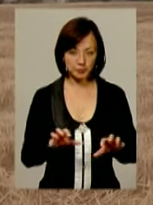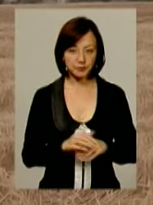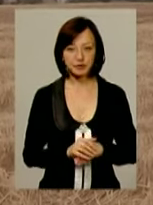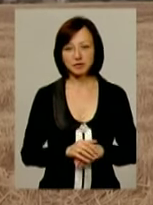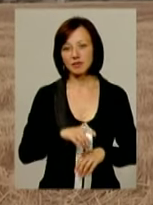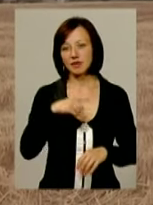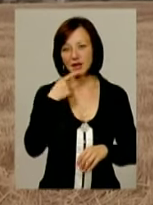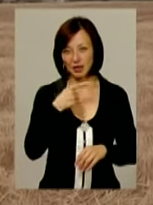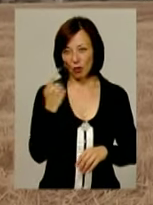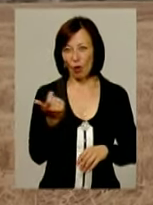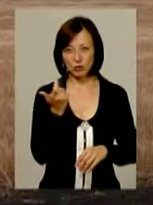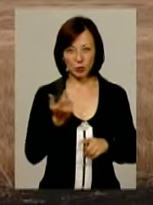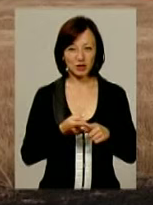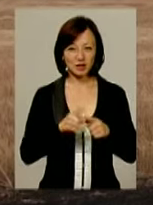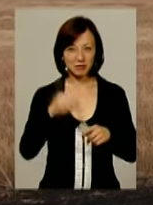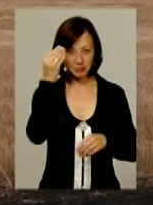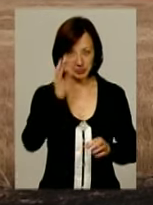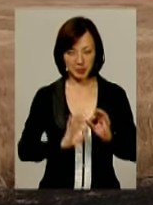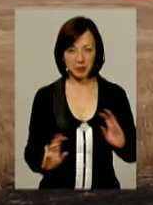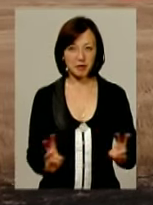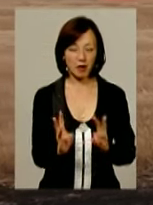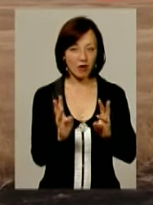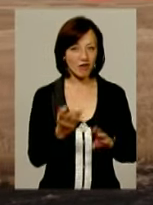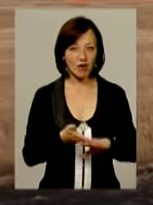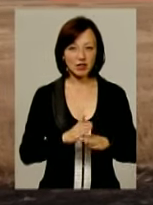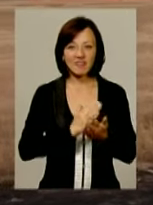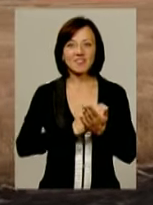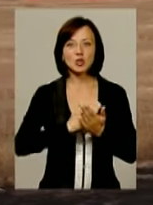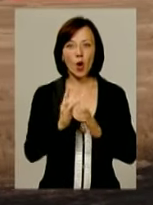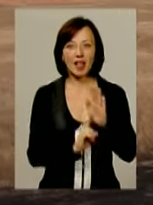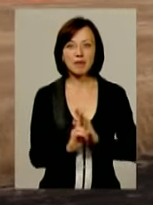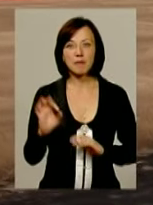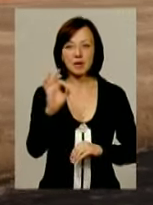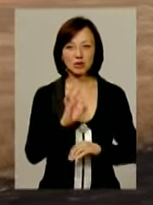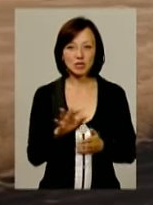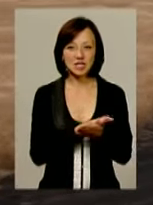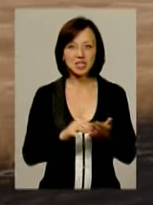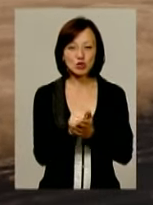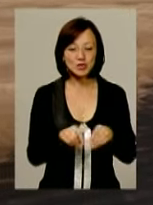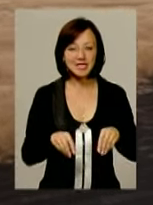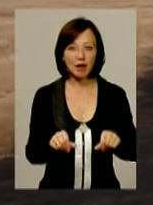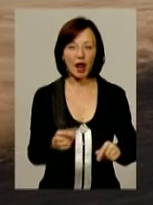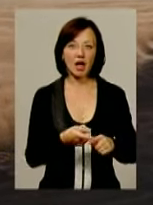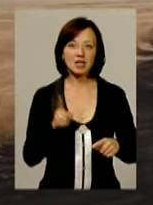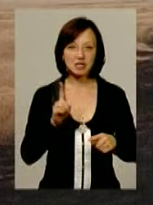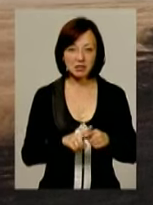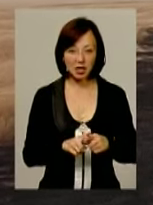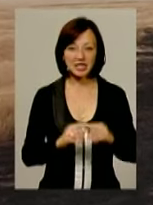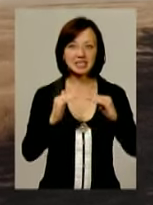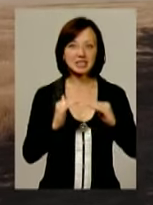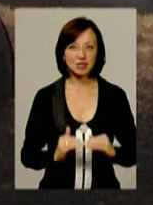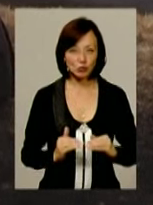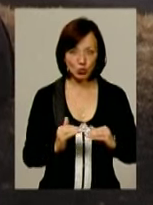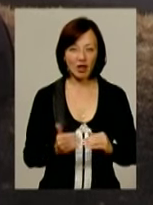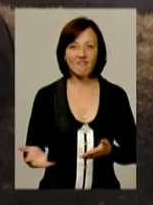котрі зумисно підпалюють стерню, важко, кажуть екологи, бо висока температура знищує родючий шар ґрунту, а це в рази знижує урожайність на кілька